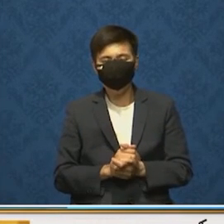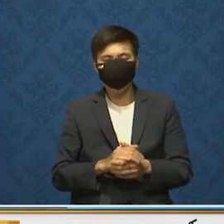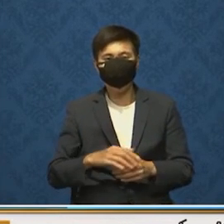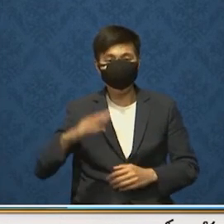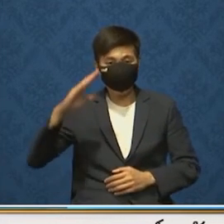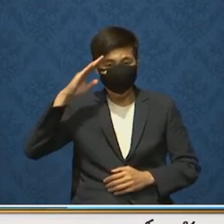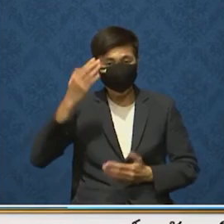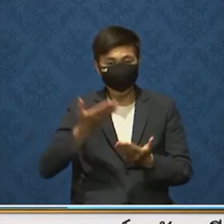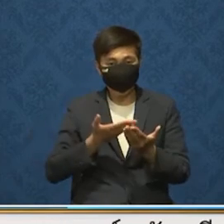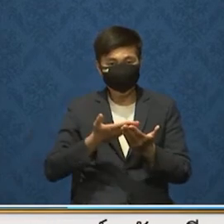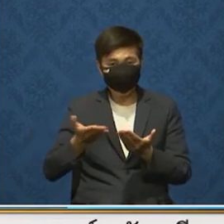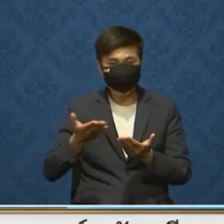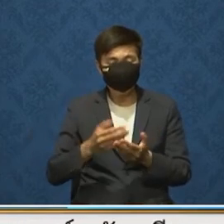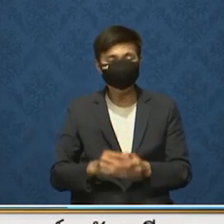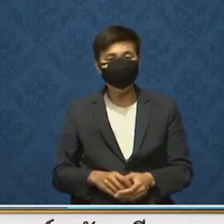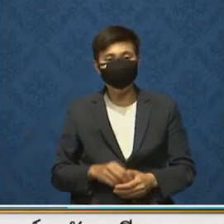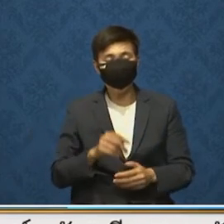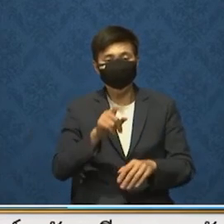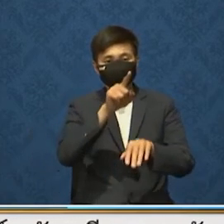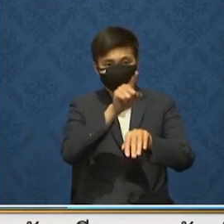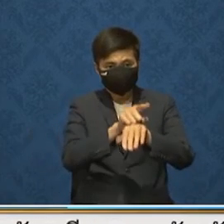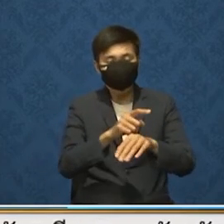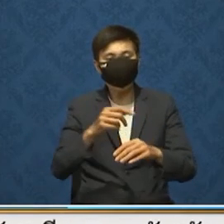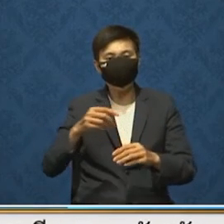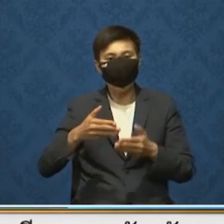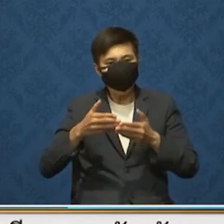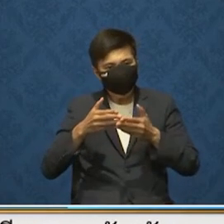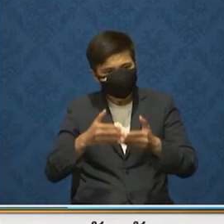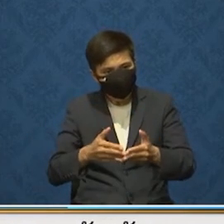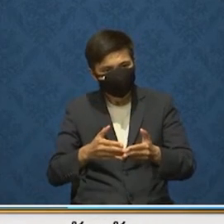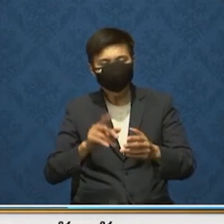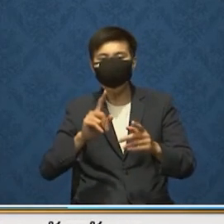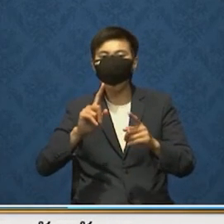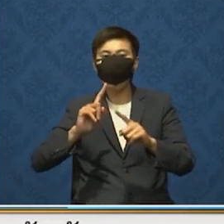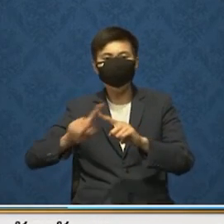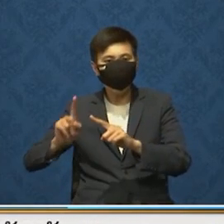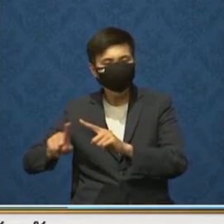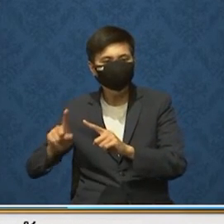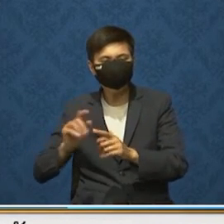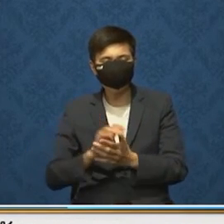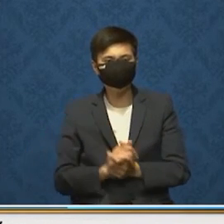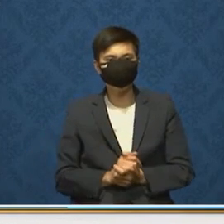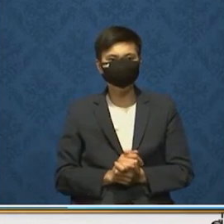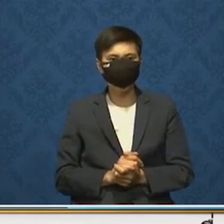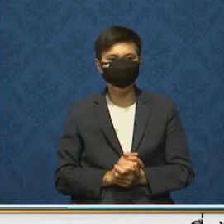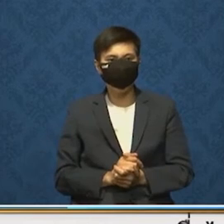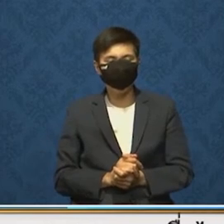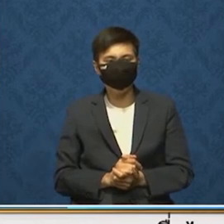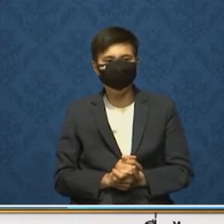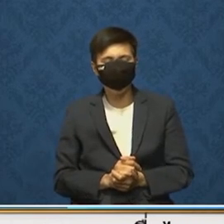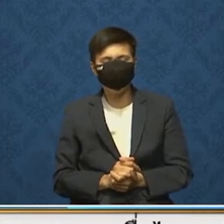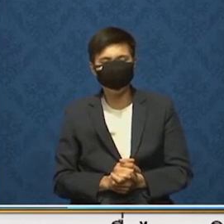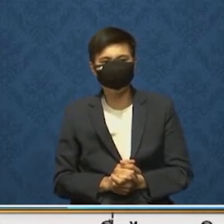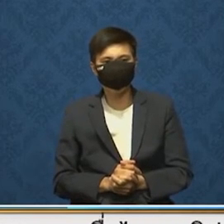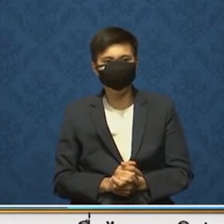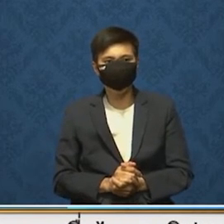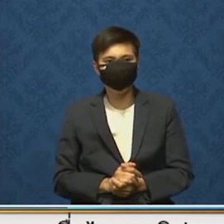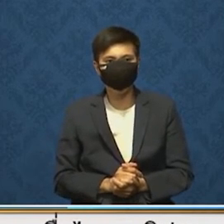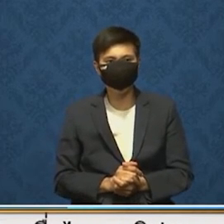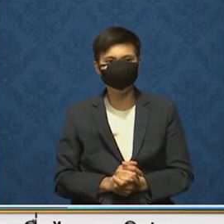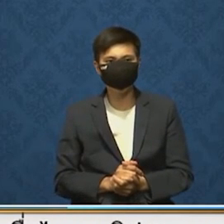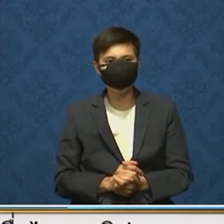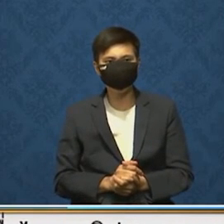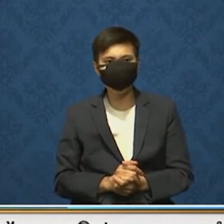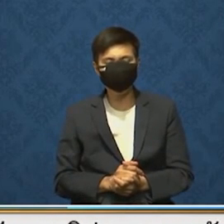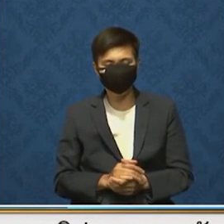บเมอนำงบอมาณ ของก็สวงพัฒนาสังคมแล